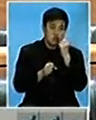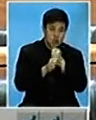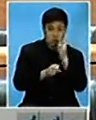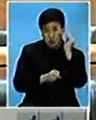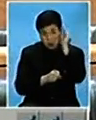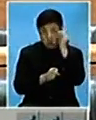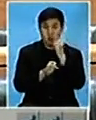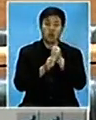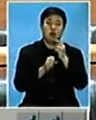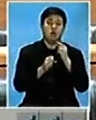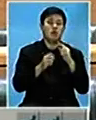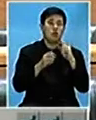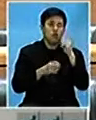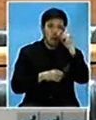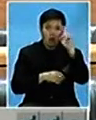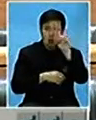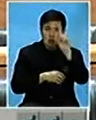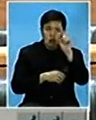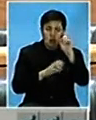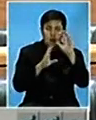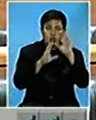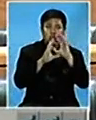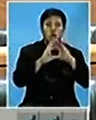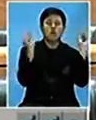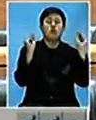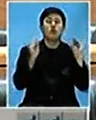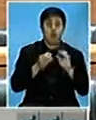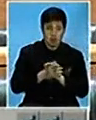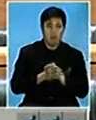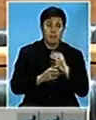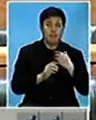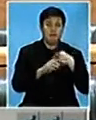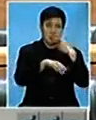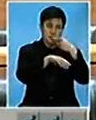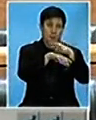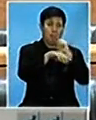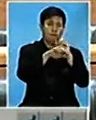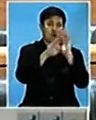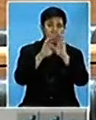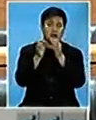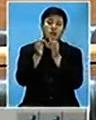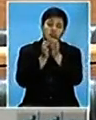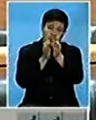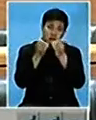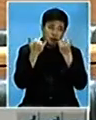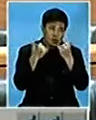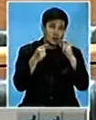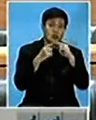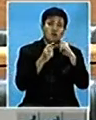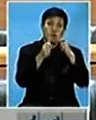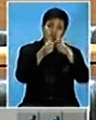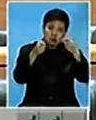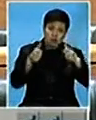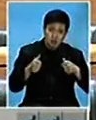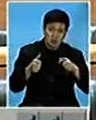ได้ข้อครหาเหล่านั้นจะน้อยไปผมจึงอยากจะกราบเรียนผ่านท่านประธานไปยังผู้ชี้แจงเป็นการเบื้องต้นว่ารายงาน